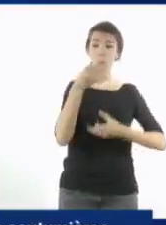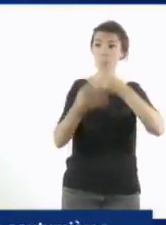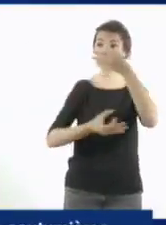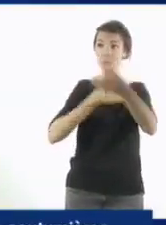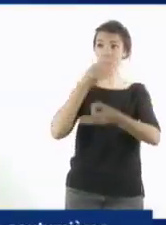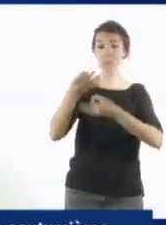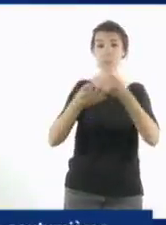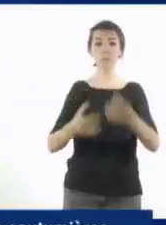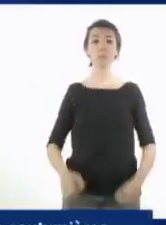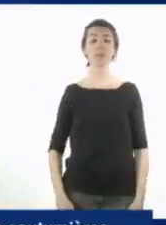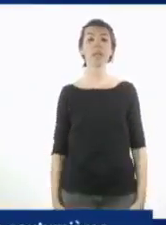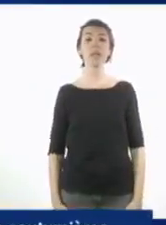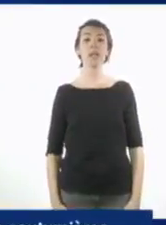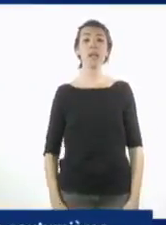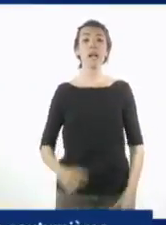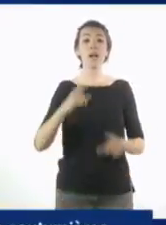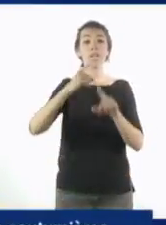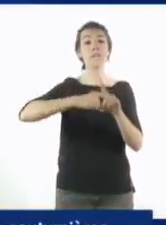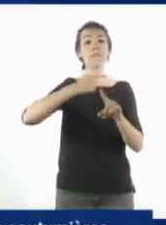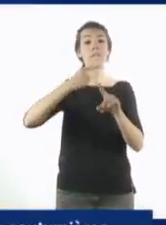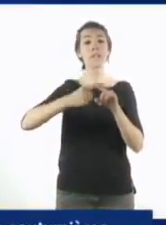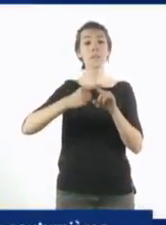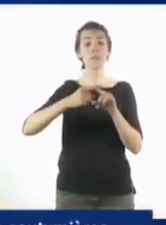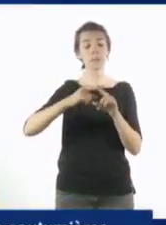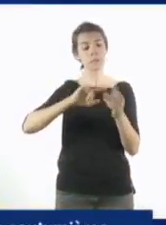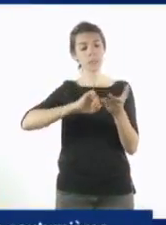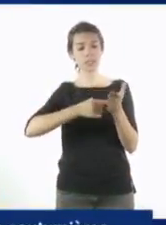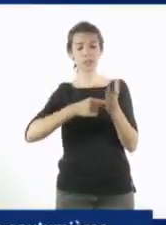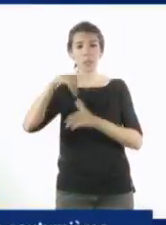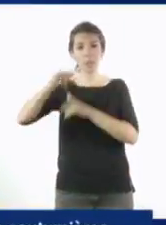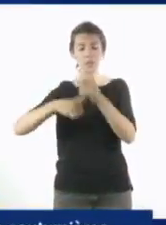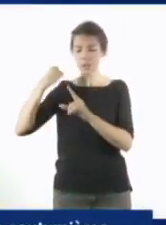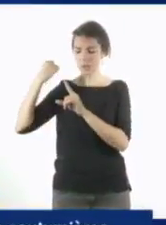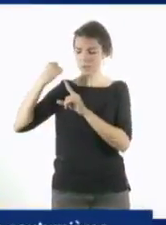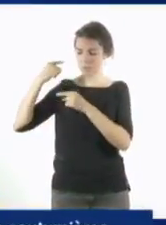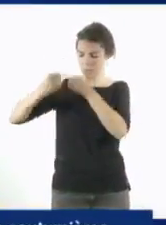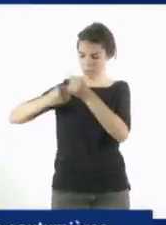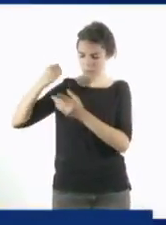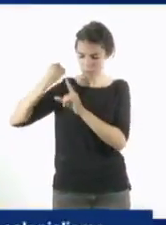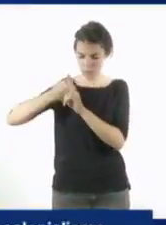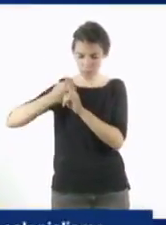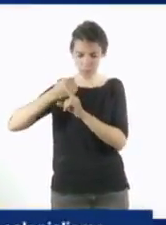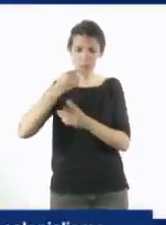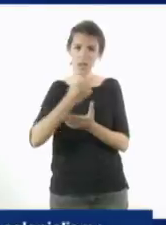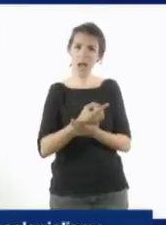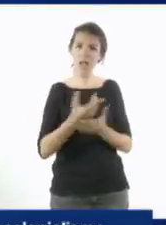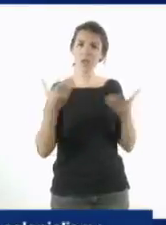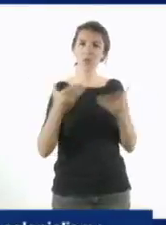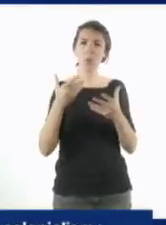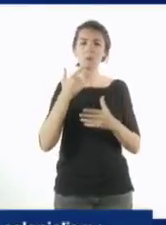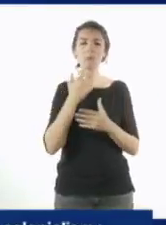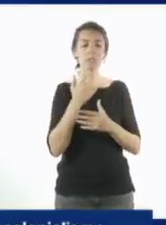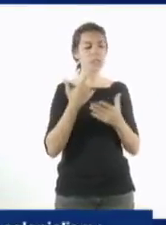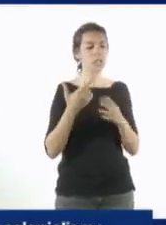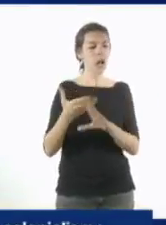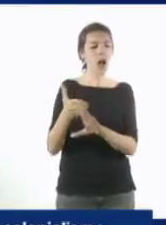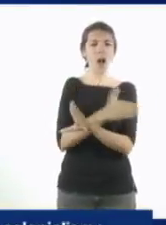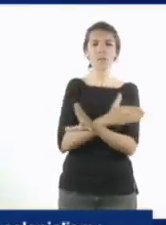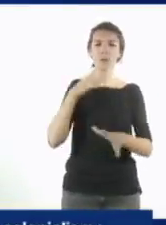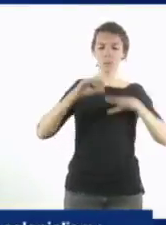personnalités coutumières et civiles. Un film identitaire sur le combat d'une génération, être libre et fier de sa culture